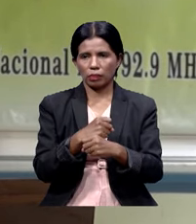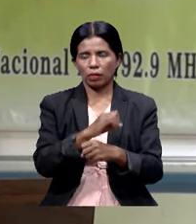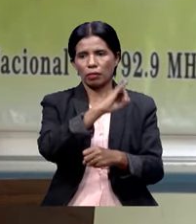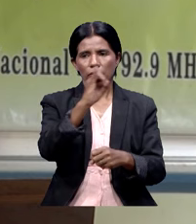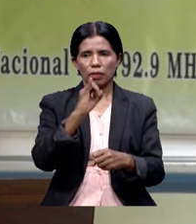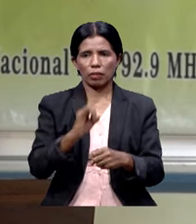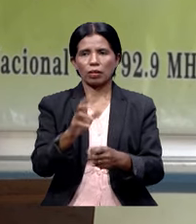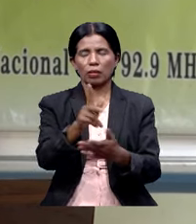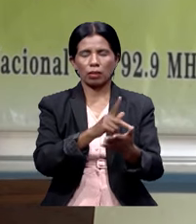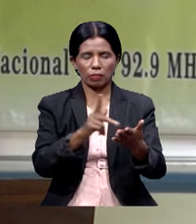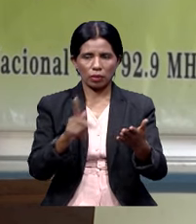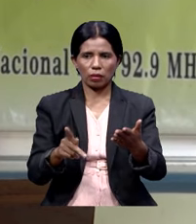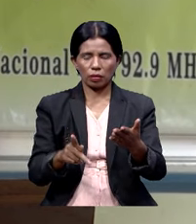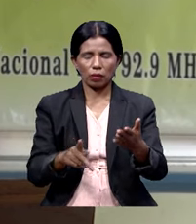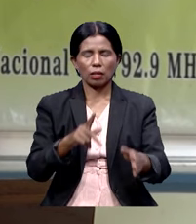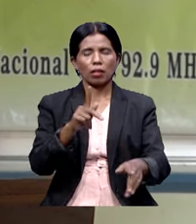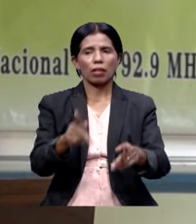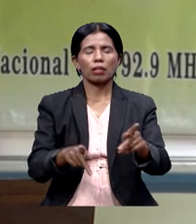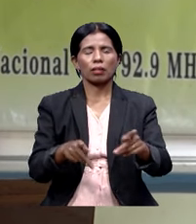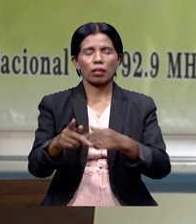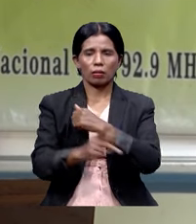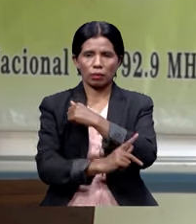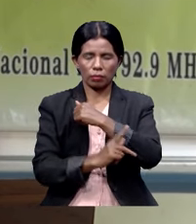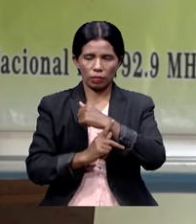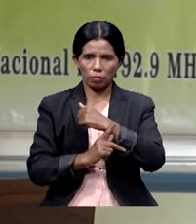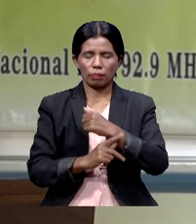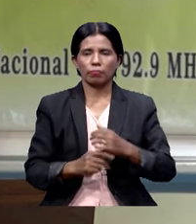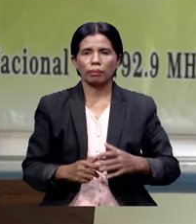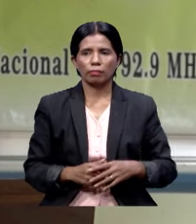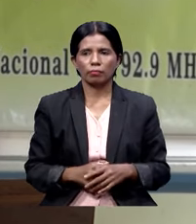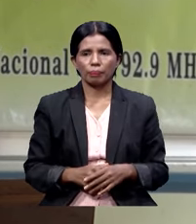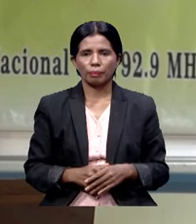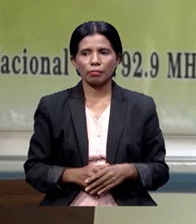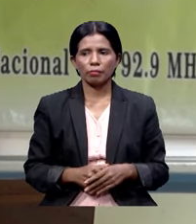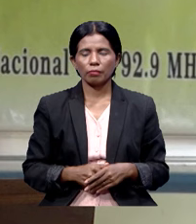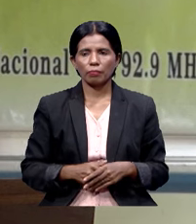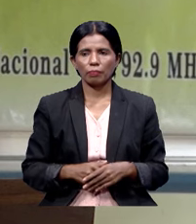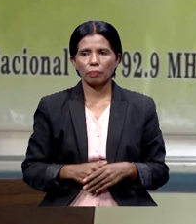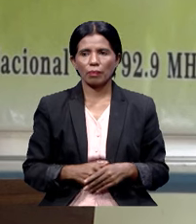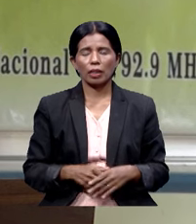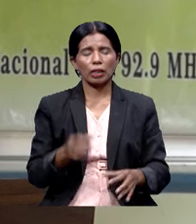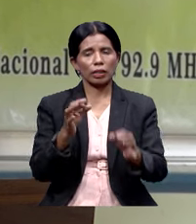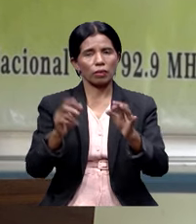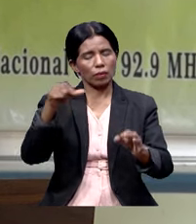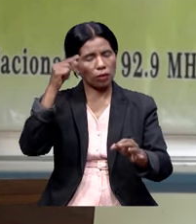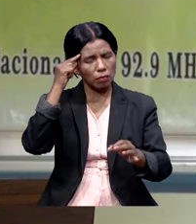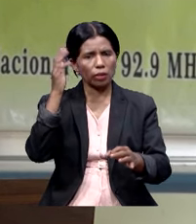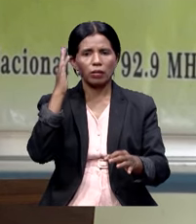investigação criminal ba actus corrupção nenian nebe se governo hanoyana